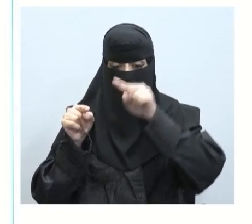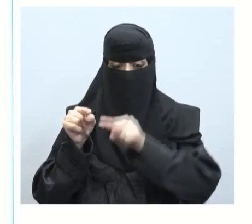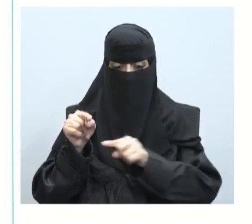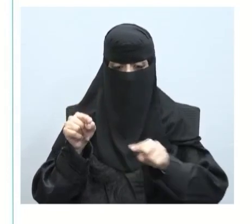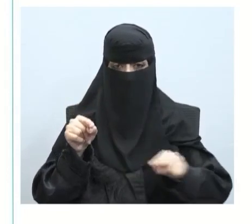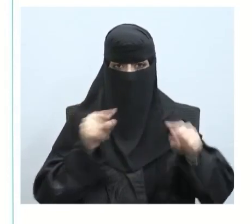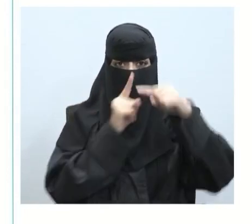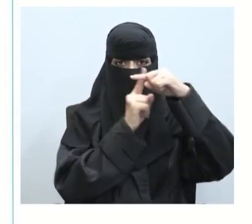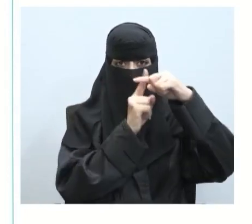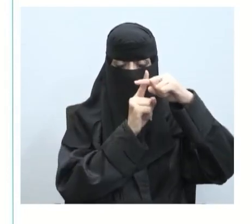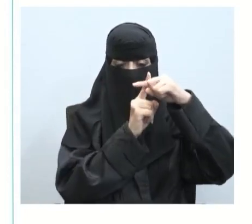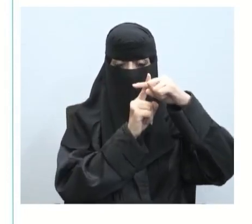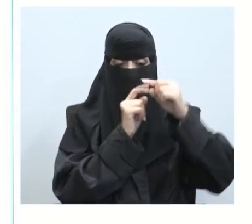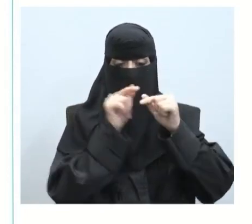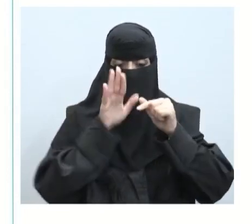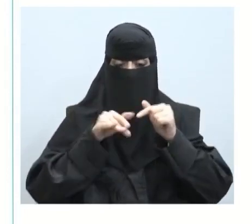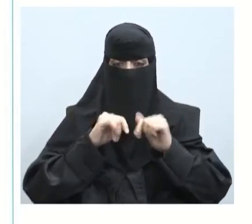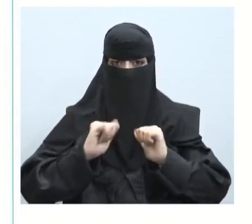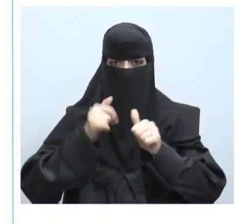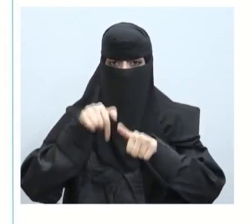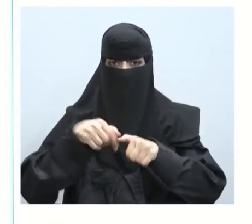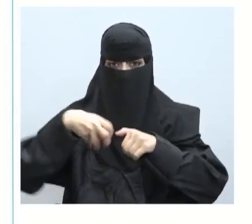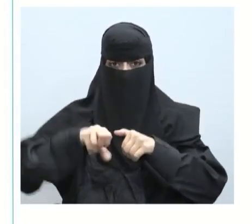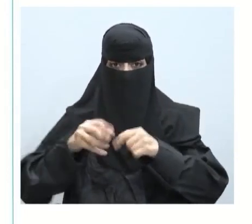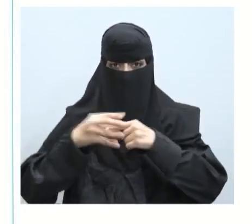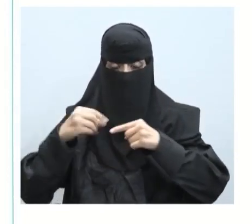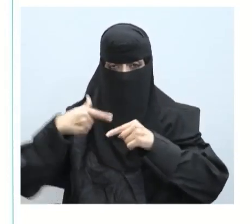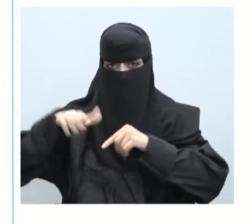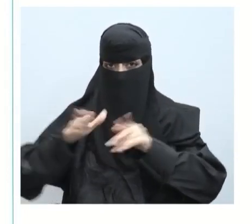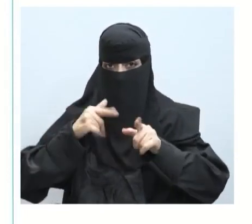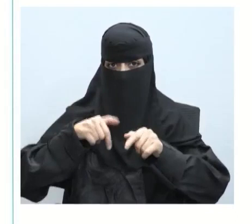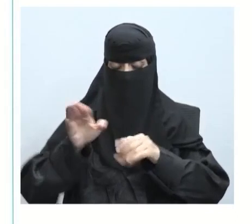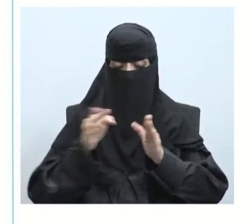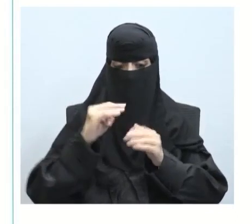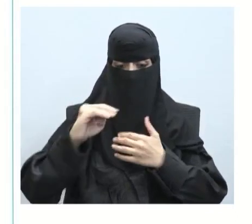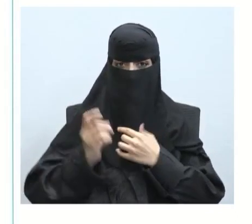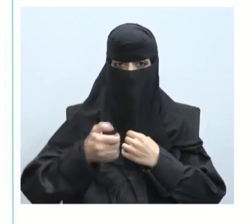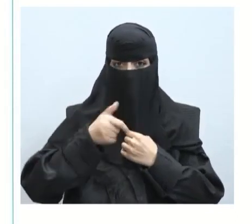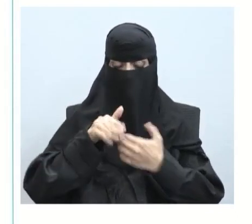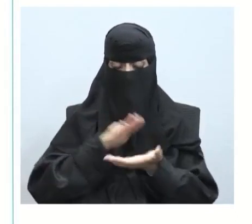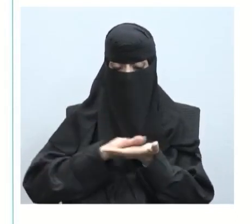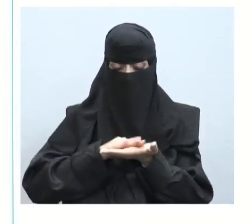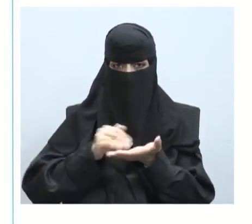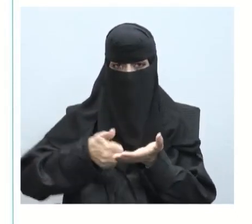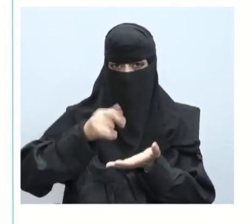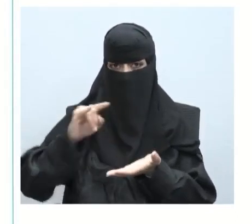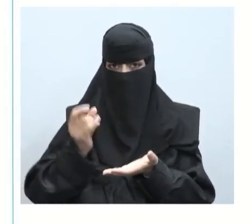بالموجب. أيضا قمنا بتوصيل الجزء السالب بجراند أو الأرضي.